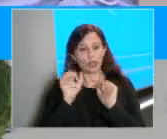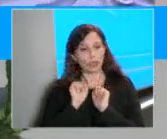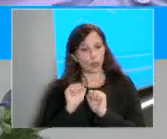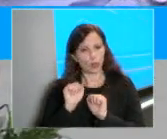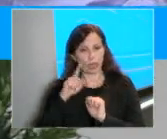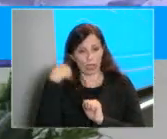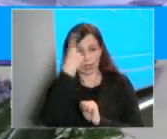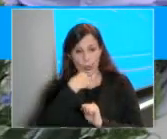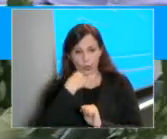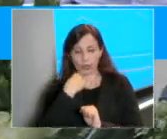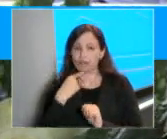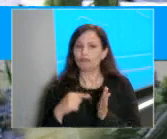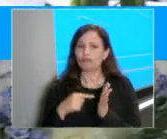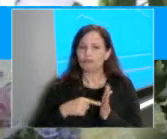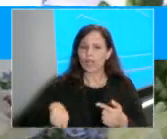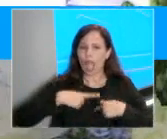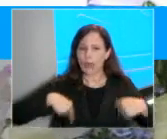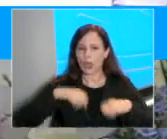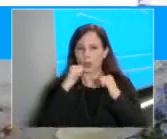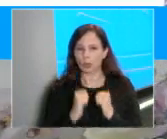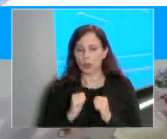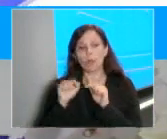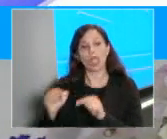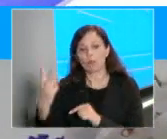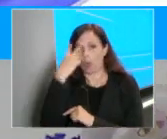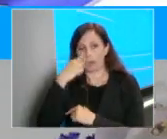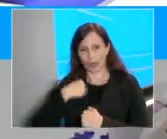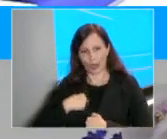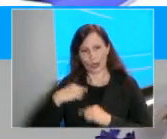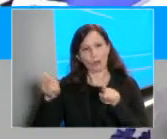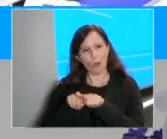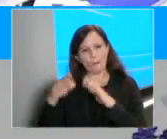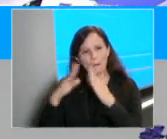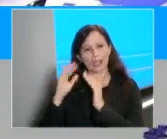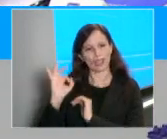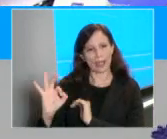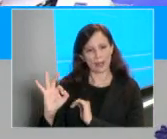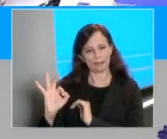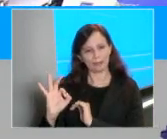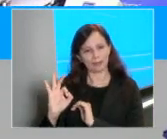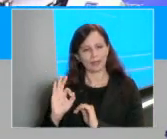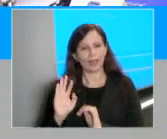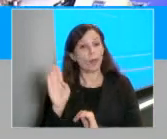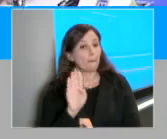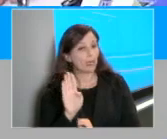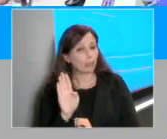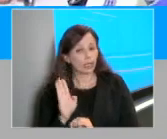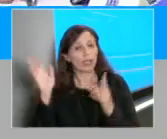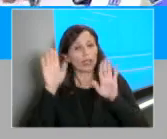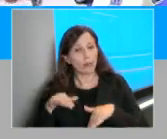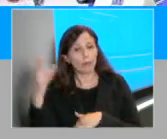זהות רבים, ואנחנו משוכנעים שהם יראו בנו את הבית שלהם. בנוסף, גם אני מזכיר שבנימין נתניהו, נתניהו גם